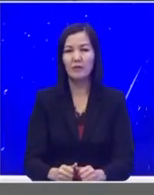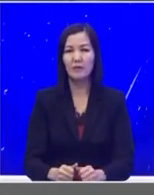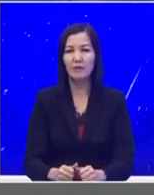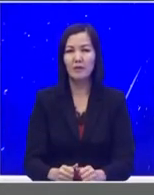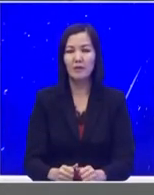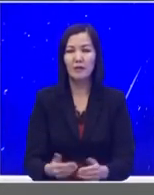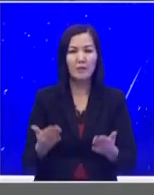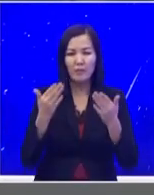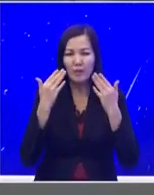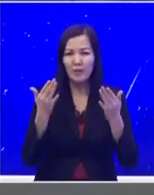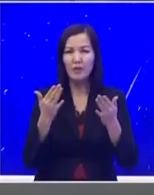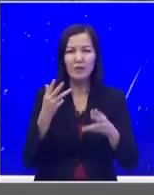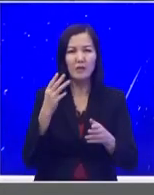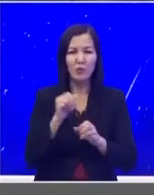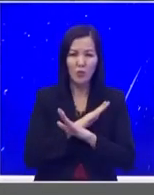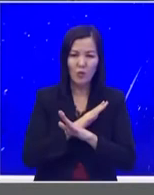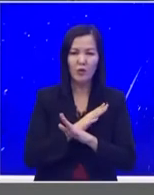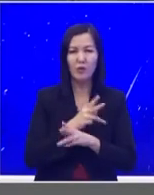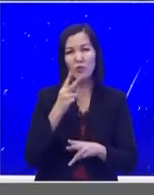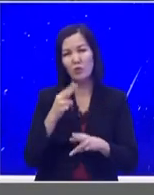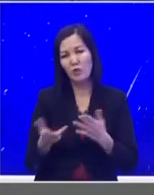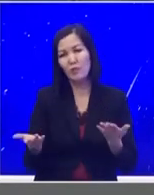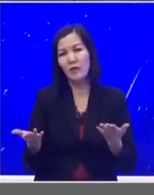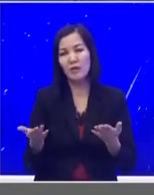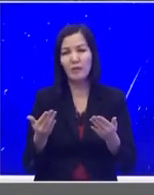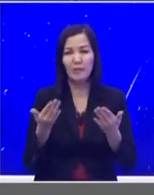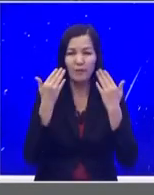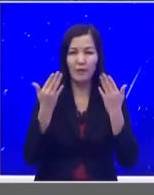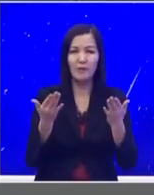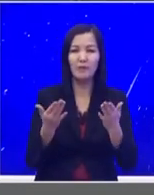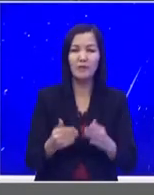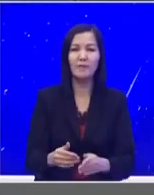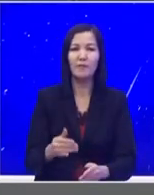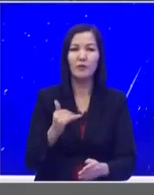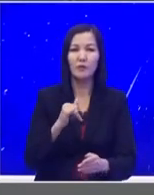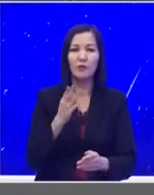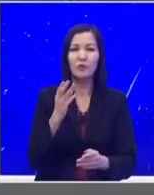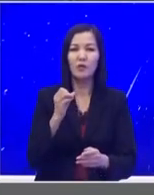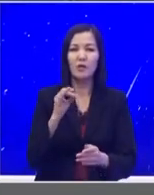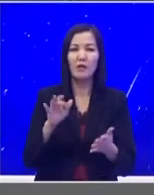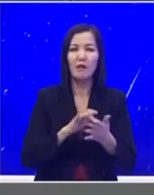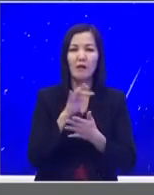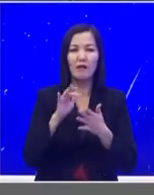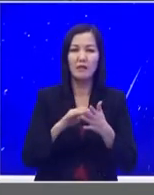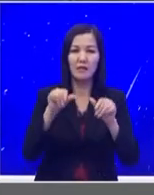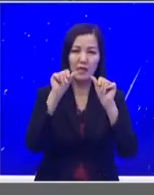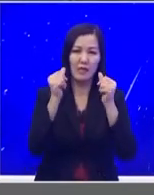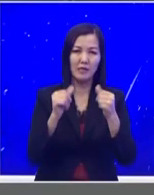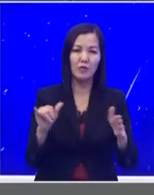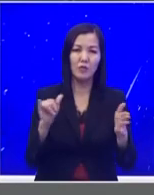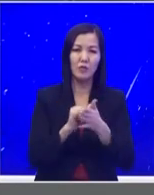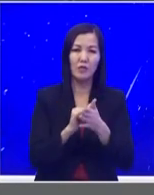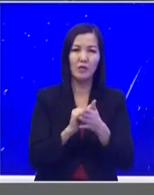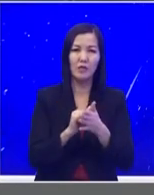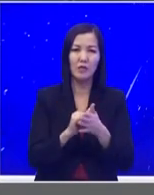бір жерде өлді не деген хабар жоқ. Жаңа Шарал қаласында ескерсіз орнатылған кезде де жігіттер келіп